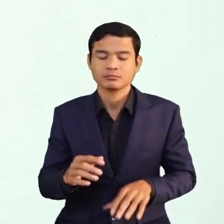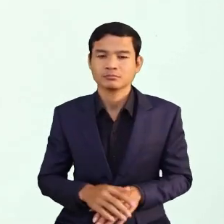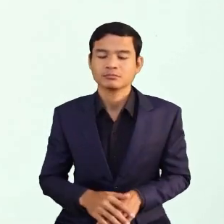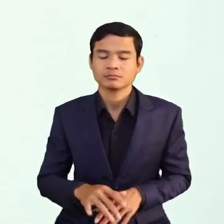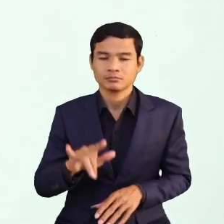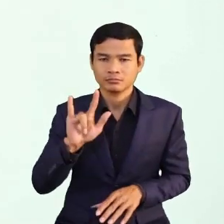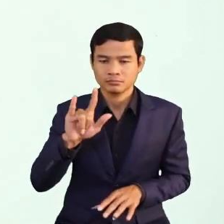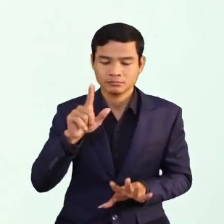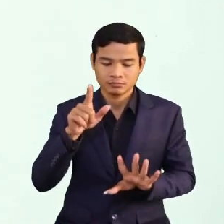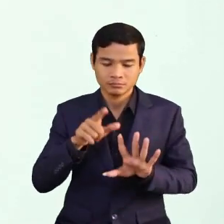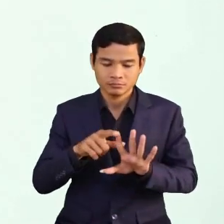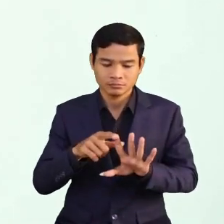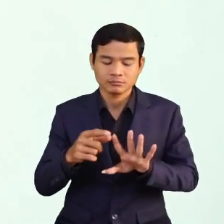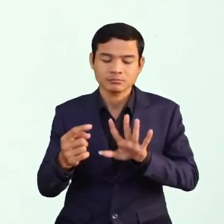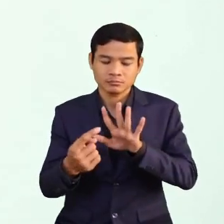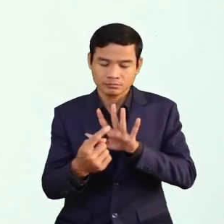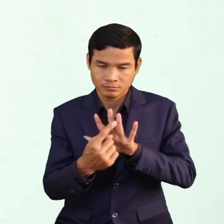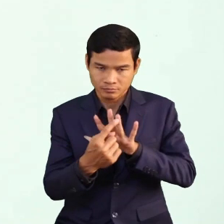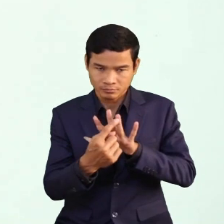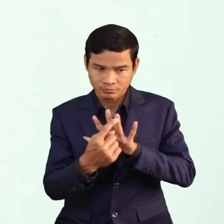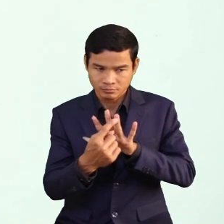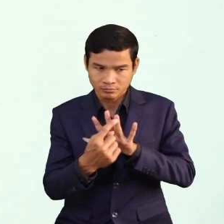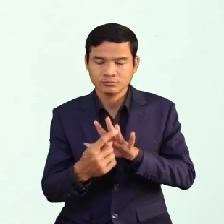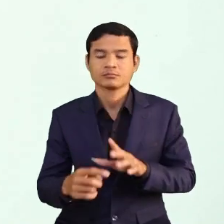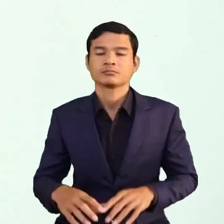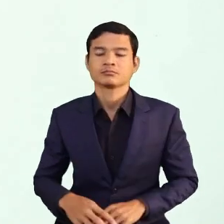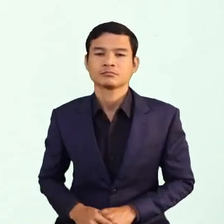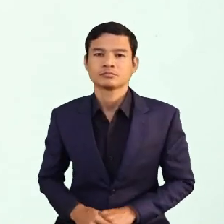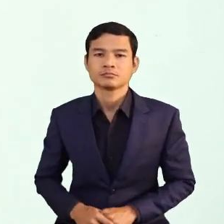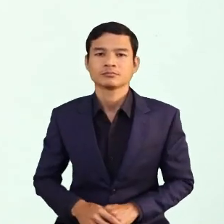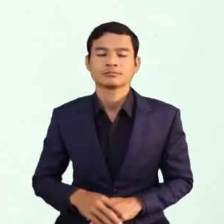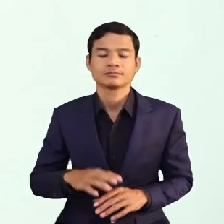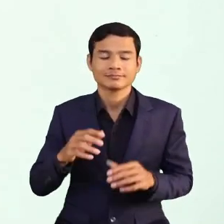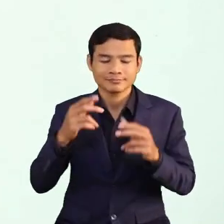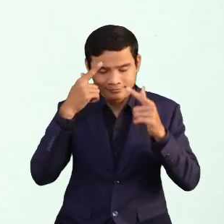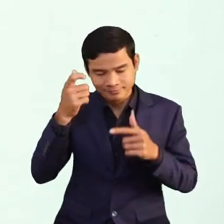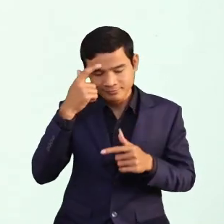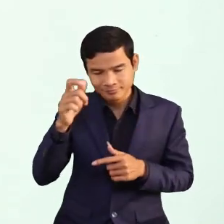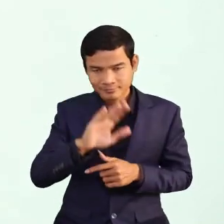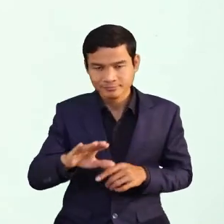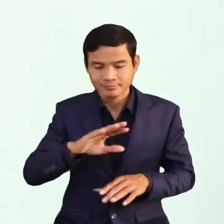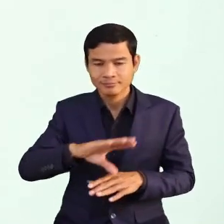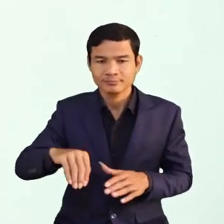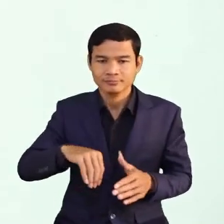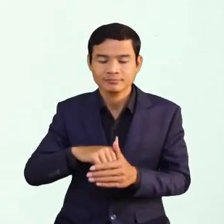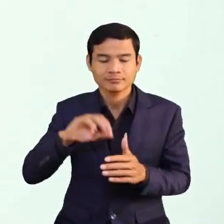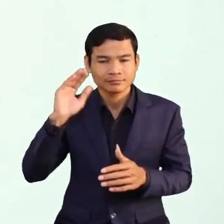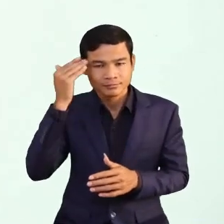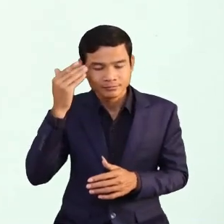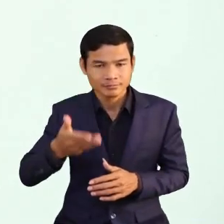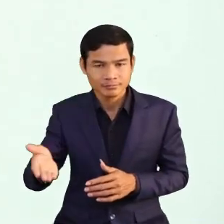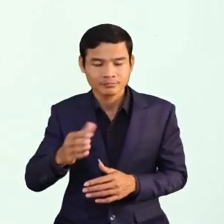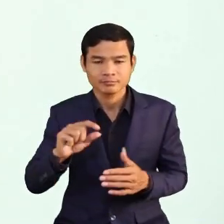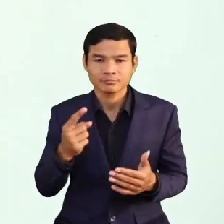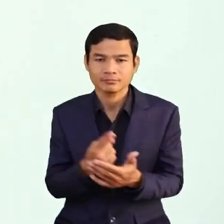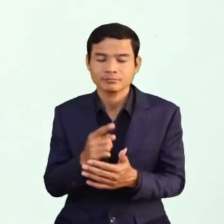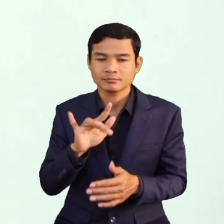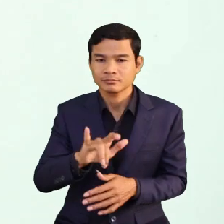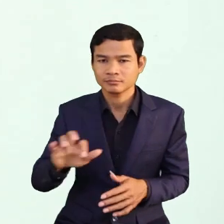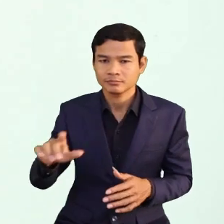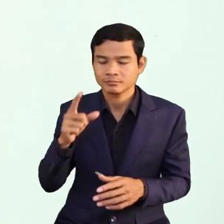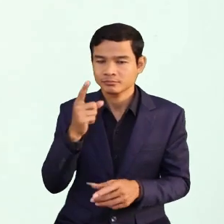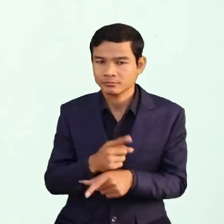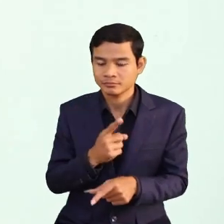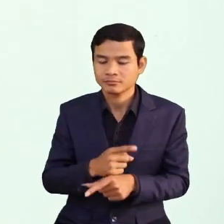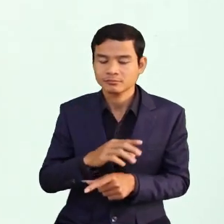ប៉អូប៉ូចាពូកែមែនទែនកូនសង្ឃឹមថាកូនប្រកបជាបានចូលរួមផ្សំប្រកបត្រឹម